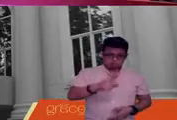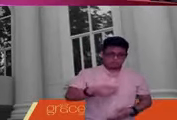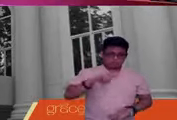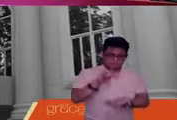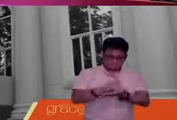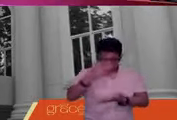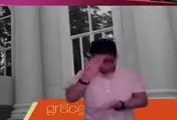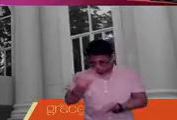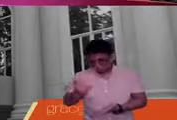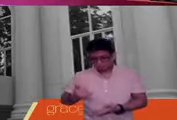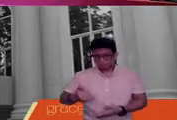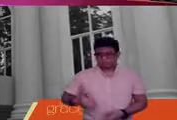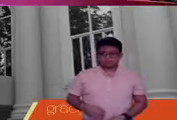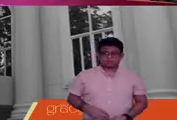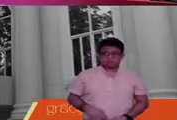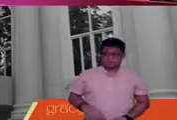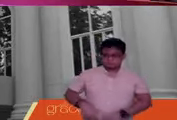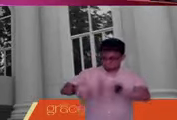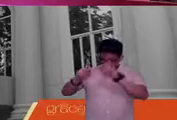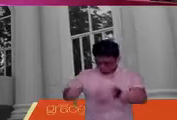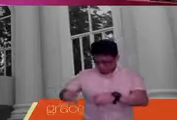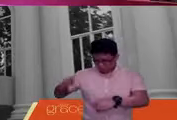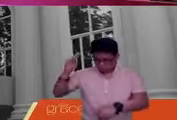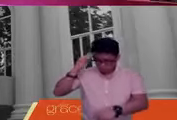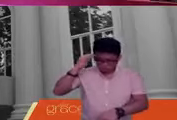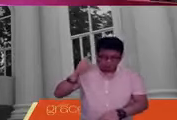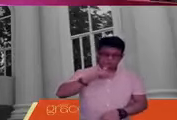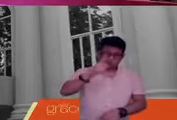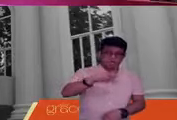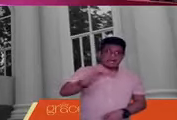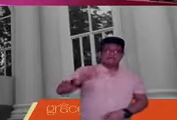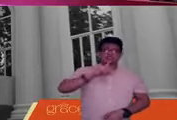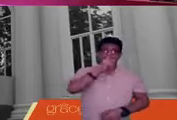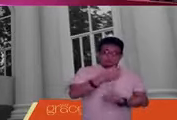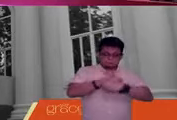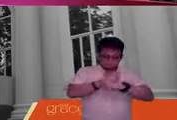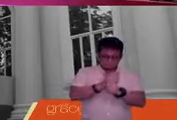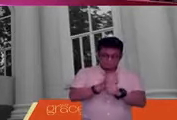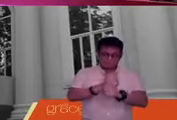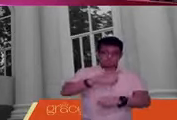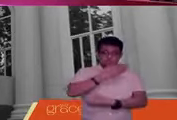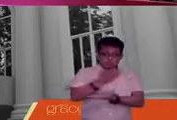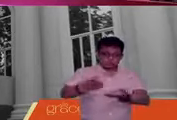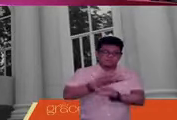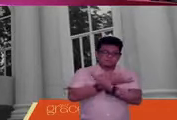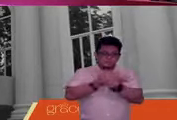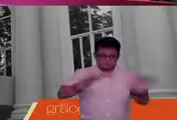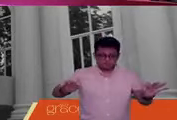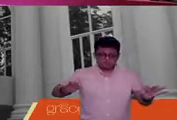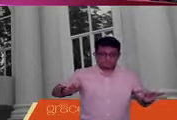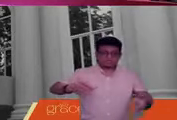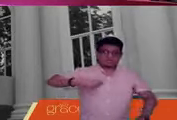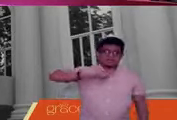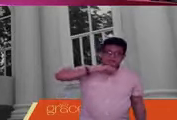Mauna, nag-ingon diri, and He shall know the truth, and the truth shall make you free. But it is not the truth